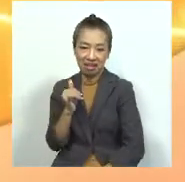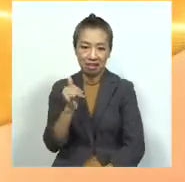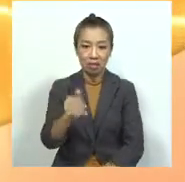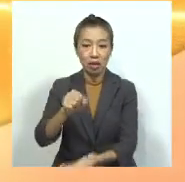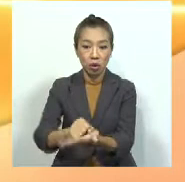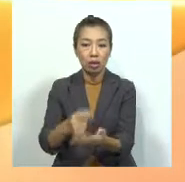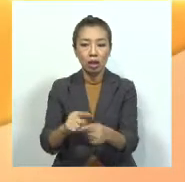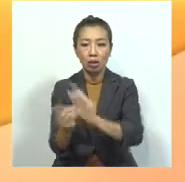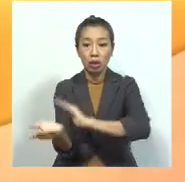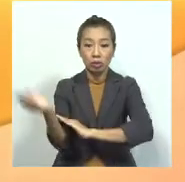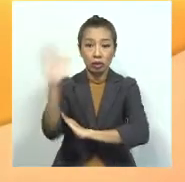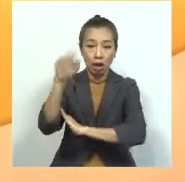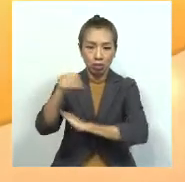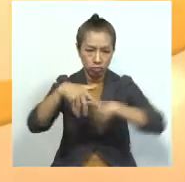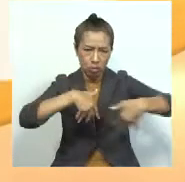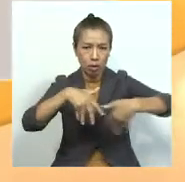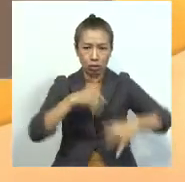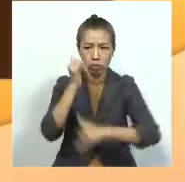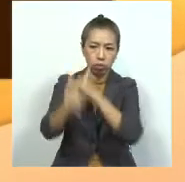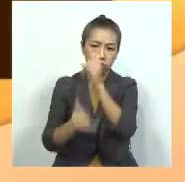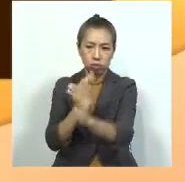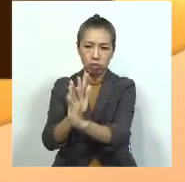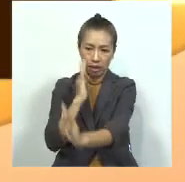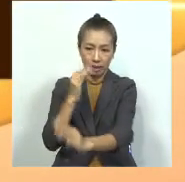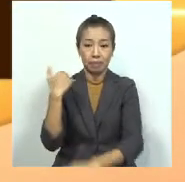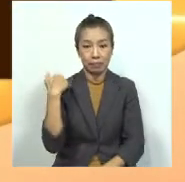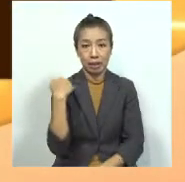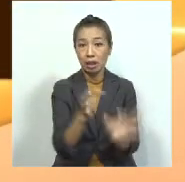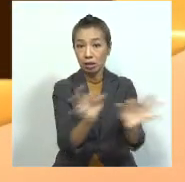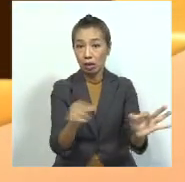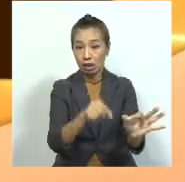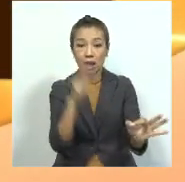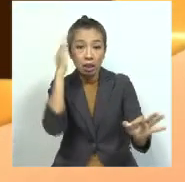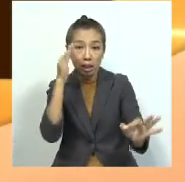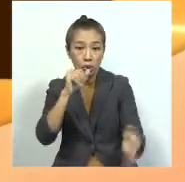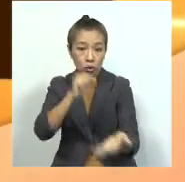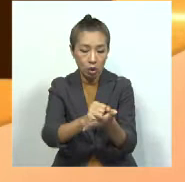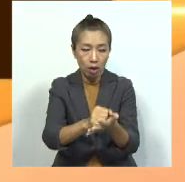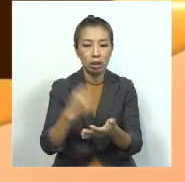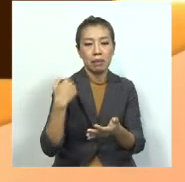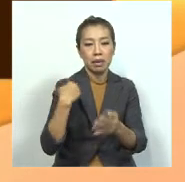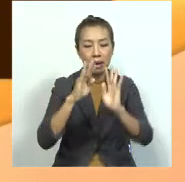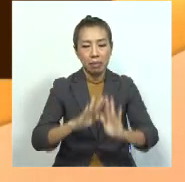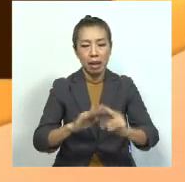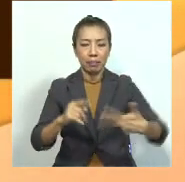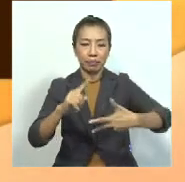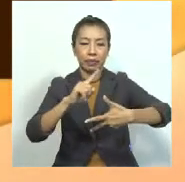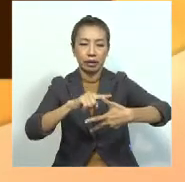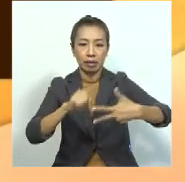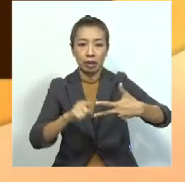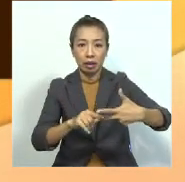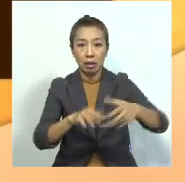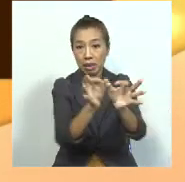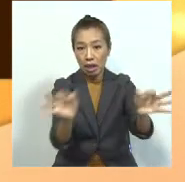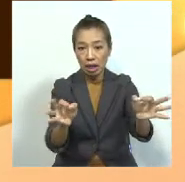ลอดช่วงเช้าเนี่ยก็เดินทางไปกันอย่างต่อเนื่องนะคะสำหรับการเปิดจองเหรียญครั้งนี้มีเหรียญกระสาบที่ระลึกเหรียญที่ระลึกรวม